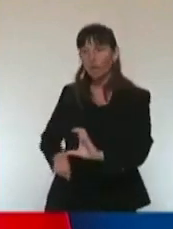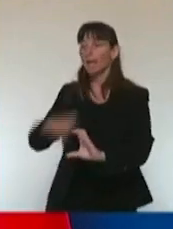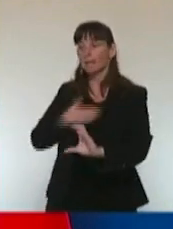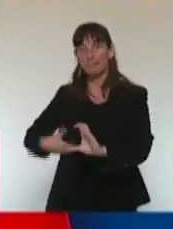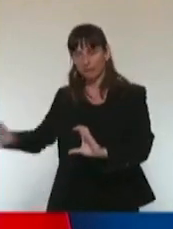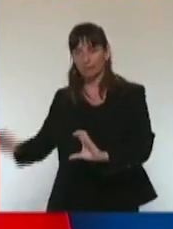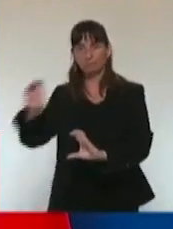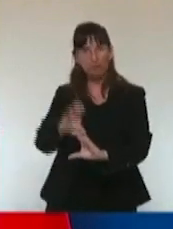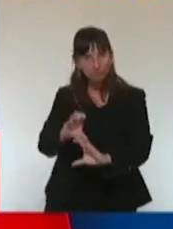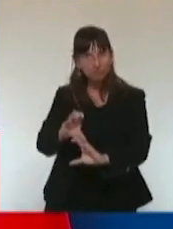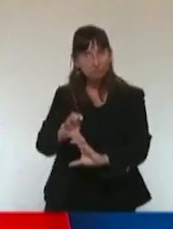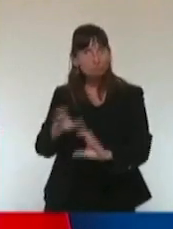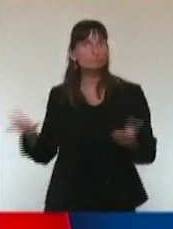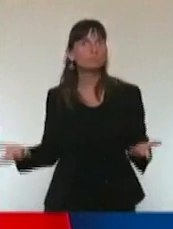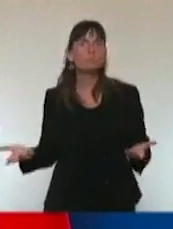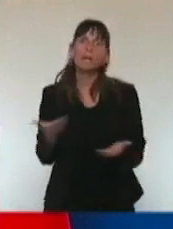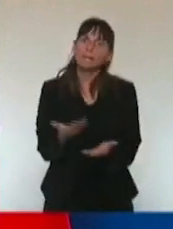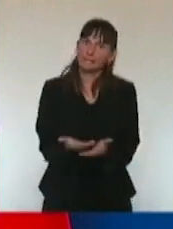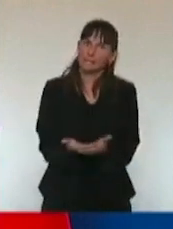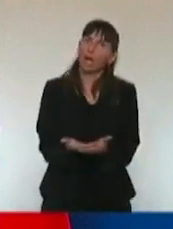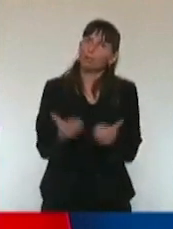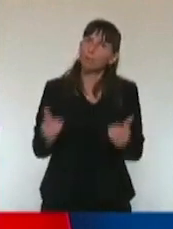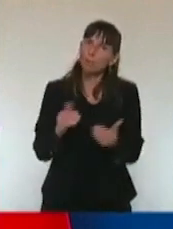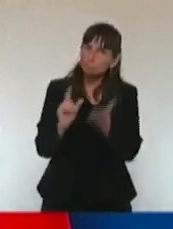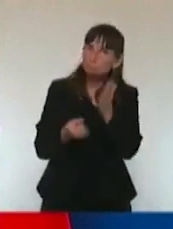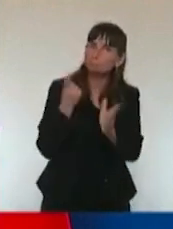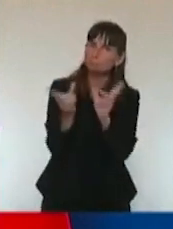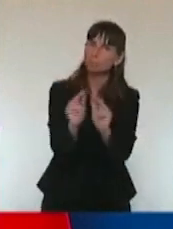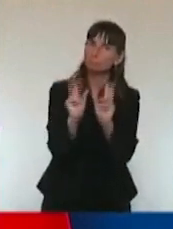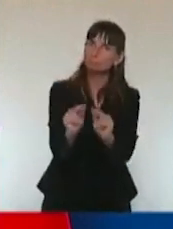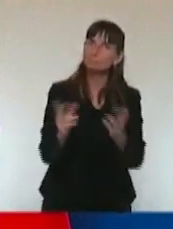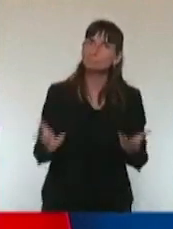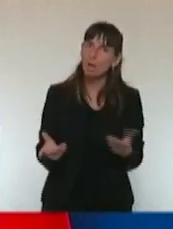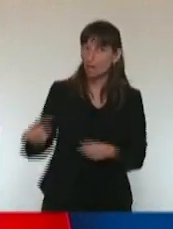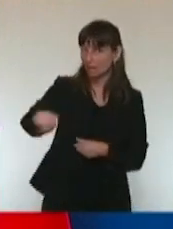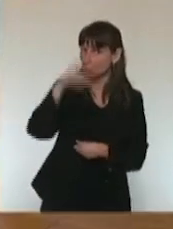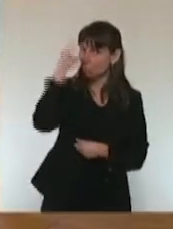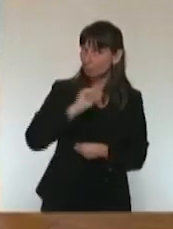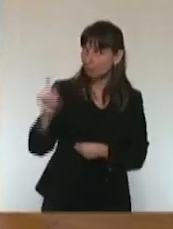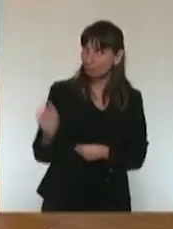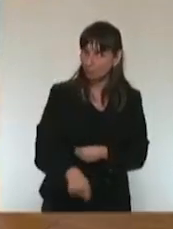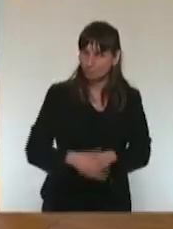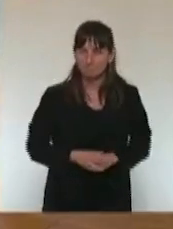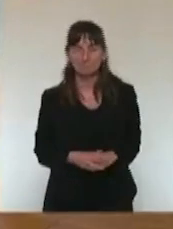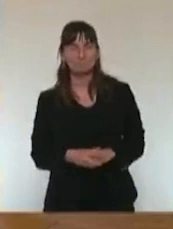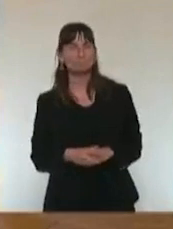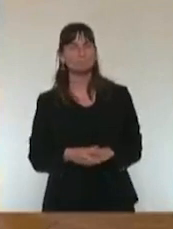territoriales c'est évidemment quelque chose qu'on peut rappeler et qui doit être pris en compte s'agissant